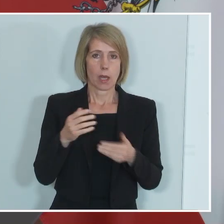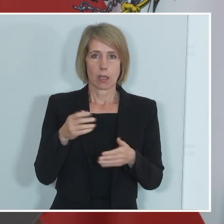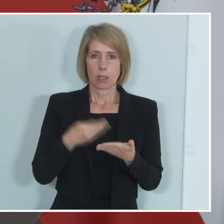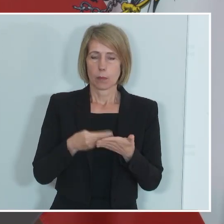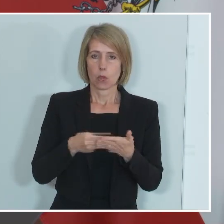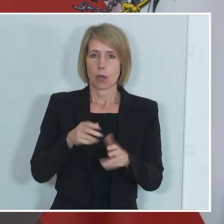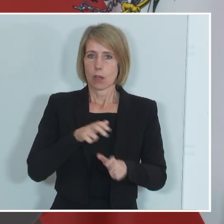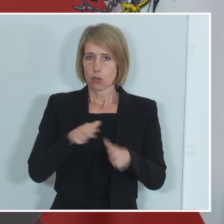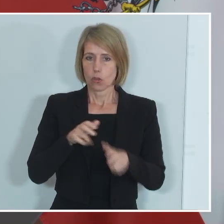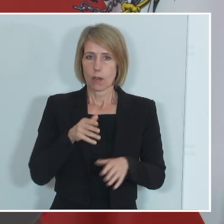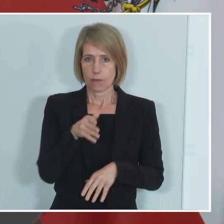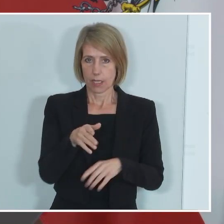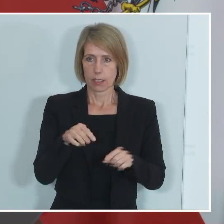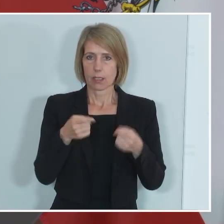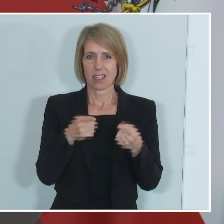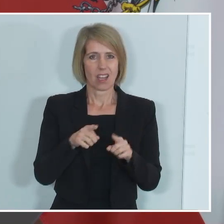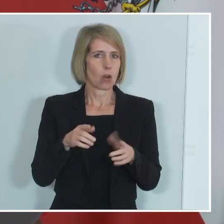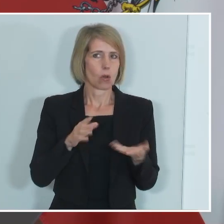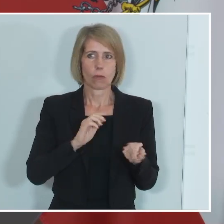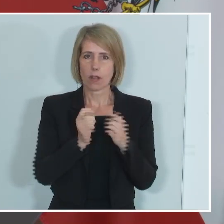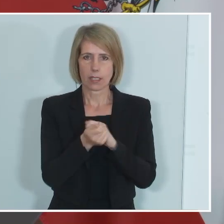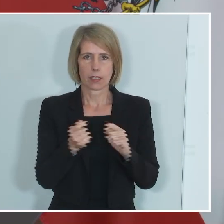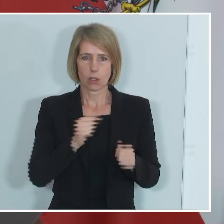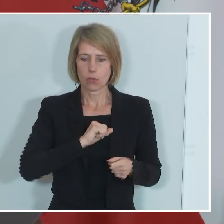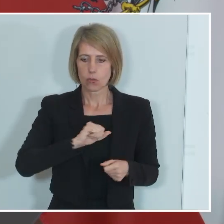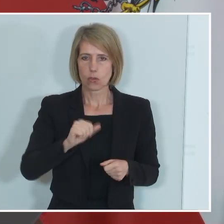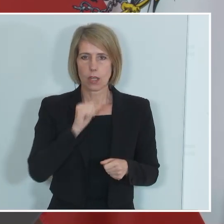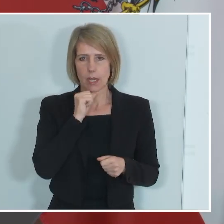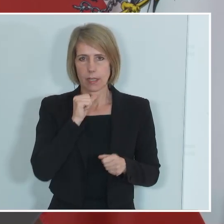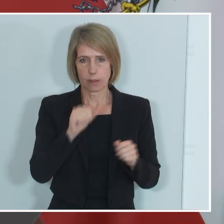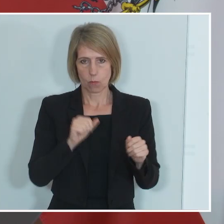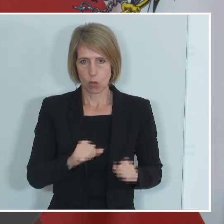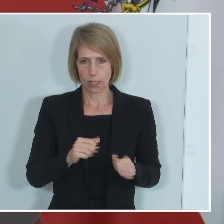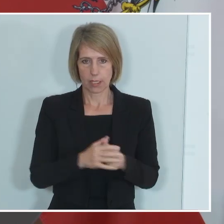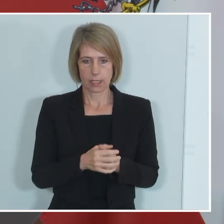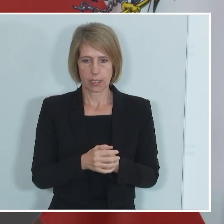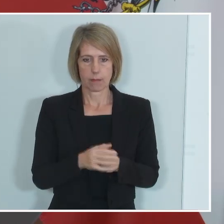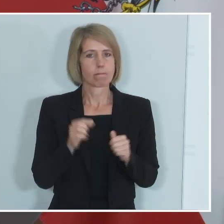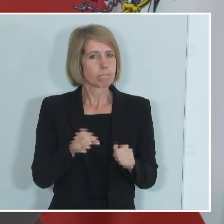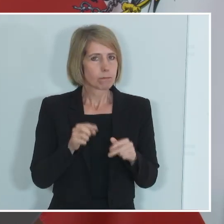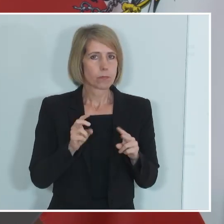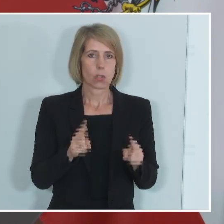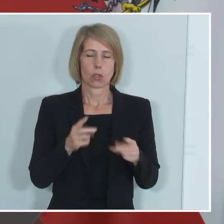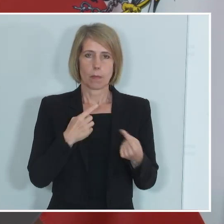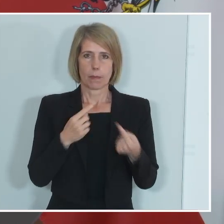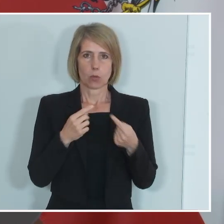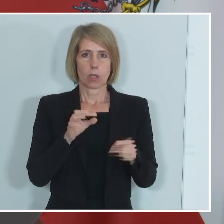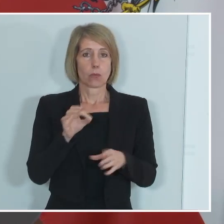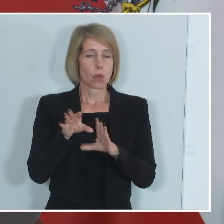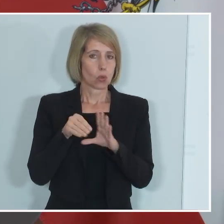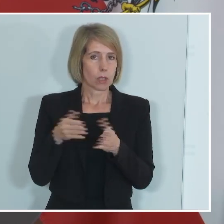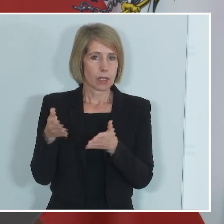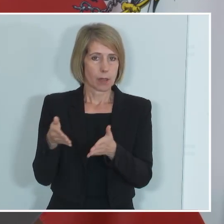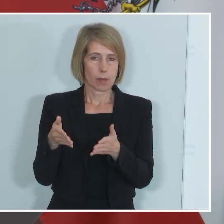sozusagen von heute auf morgen kommt und hier auch kein Einlenken in Sicht ist. Das könnte man besprechen, das wäre natürlich dann auch für die Unternehmen